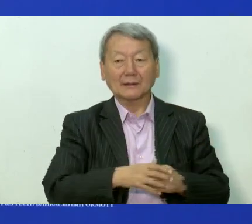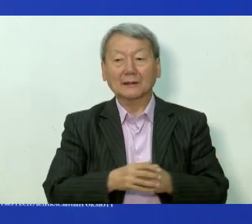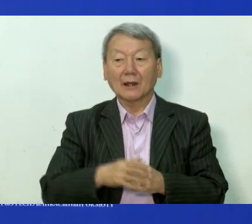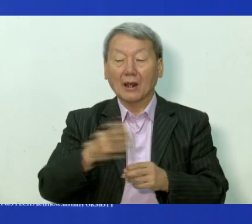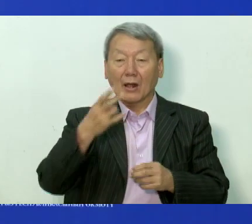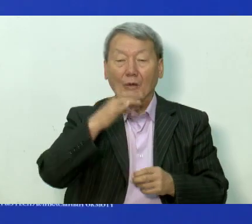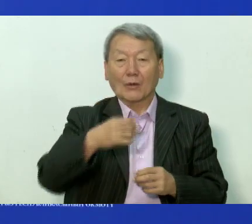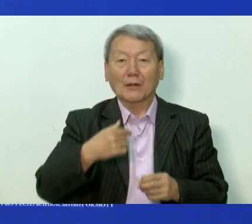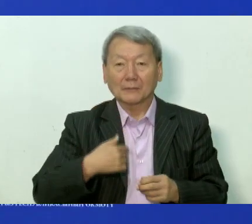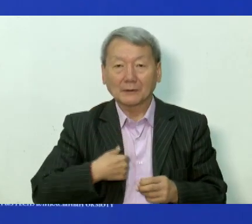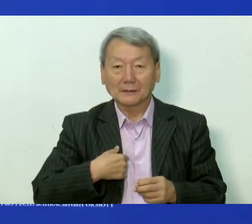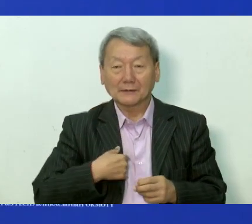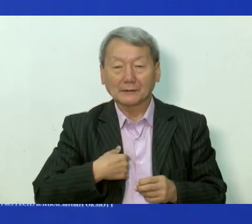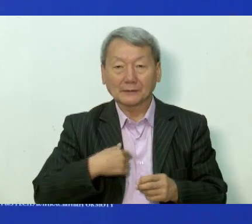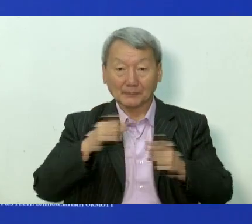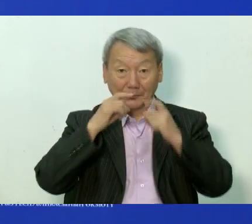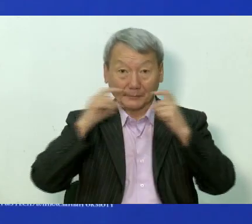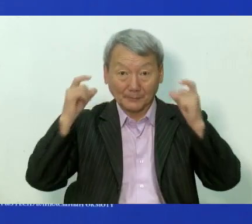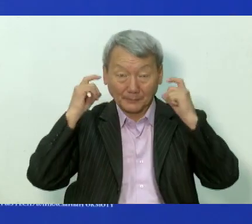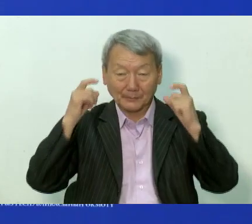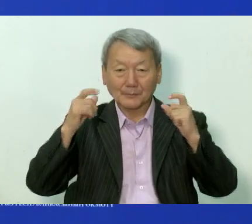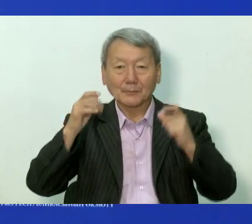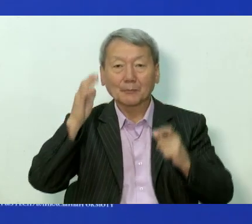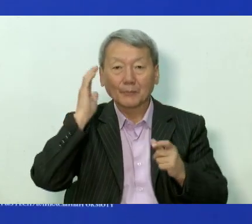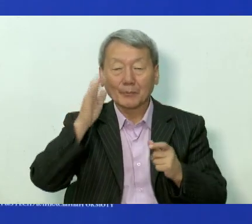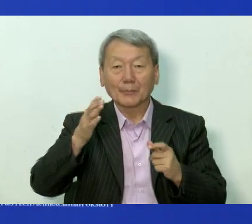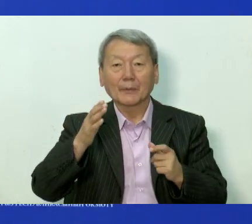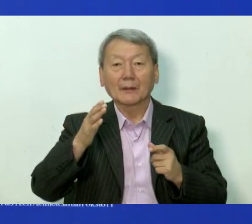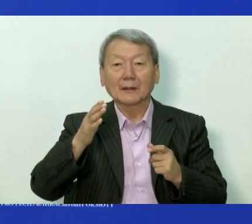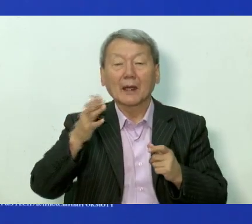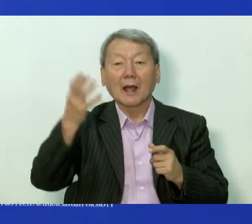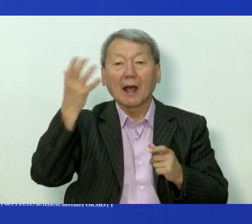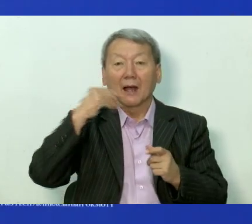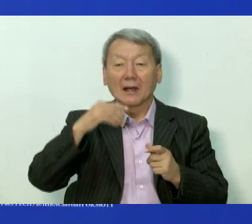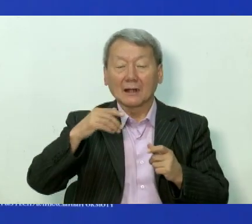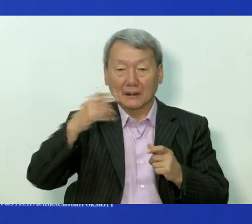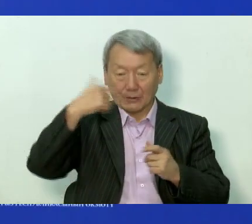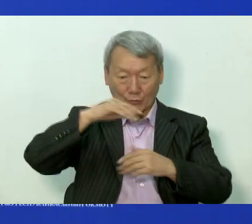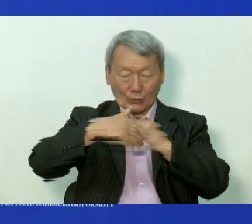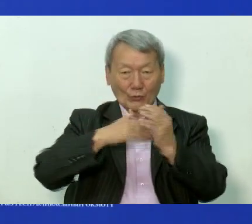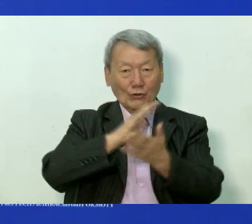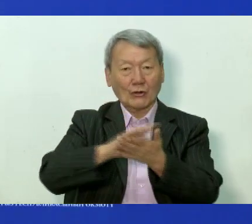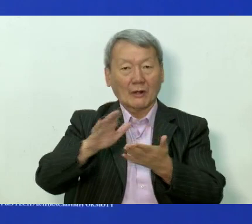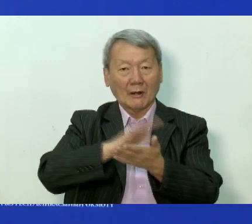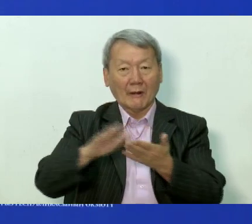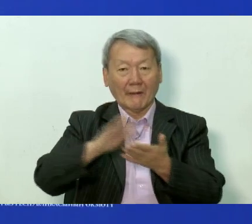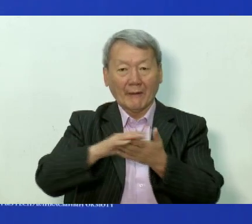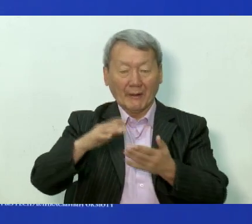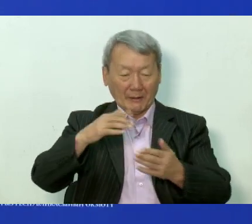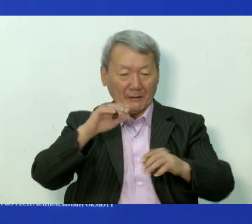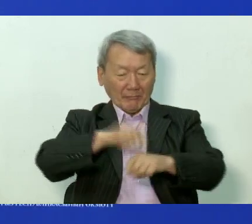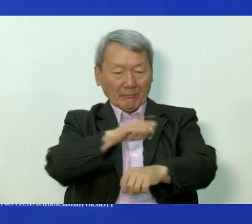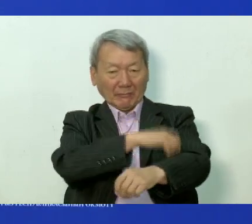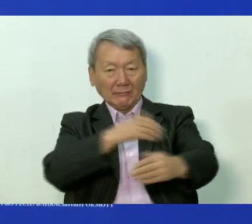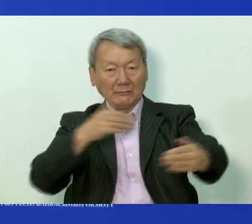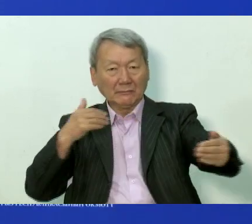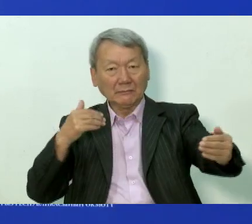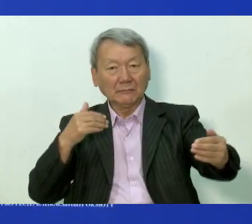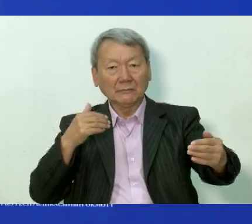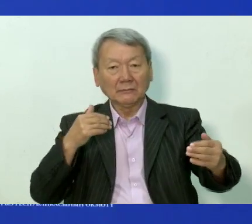Но мы должны понять, что ношение масок будет эффективно при соблюдении гигиены рук и физического дистанцирования.